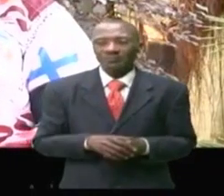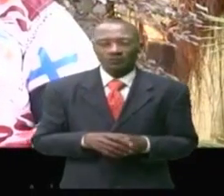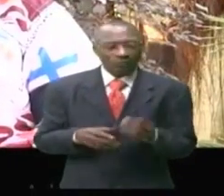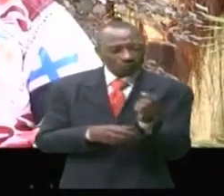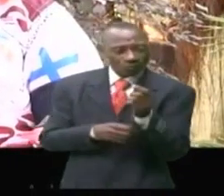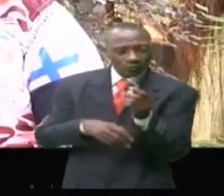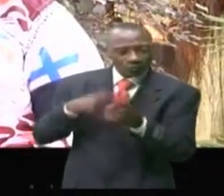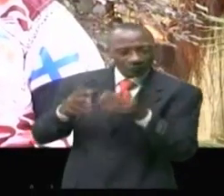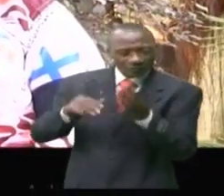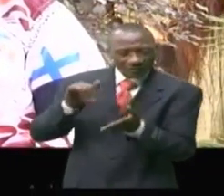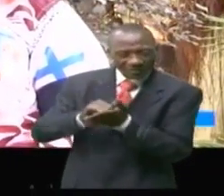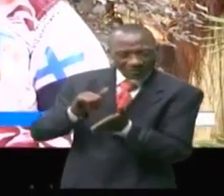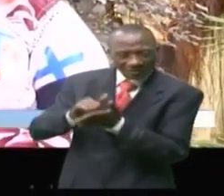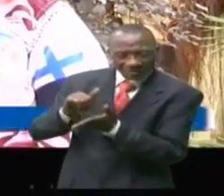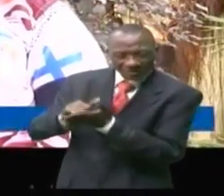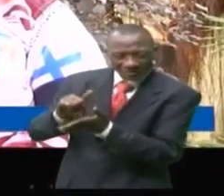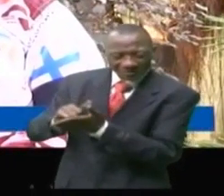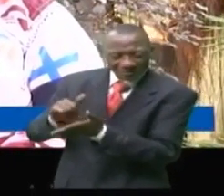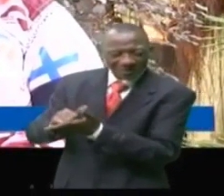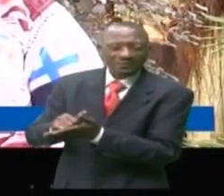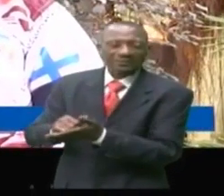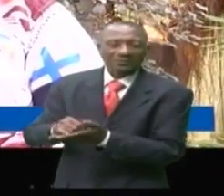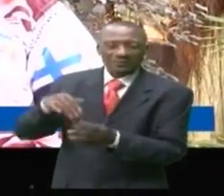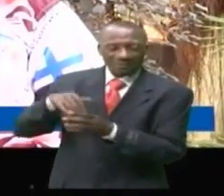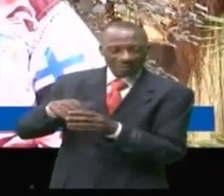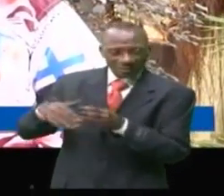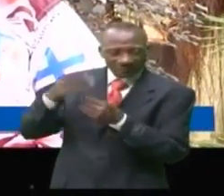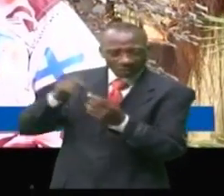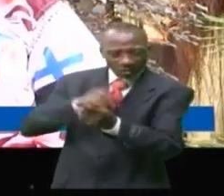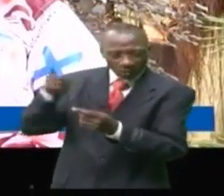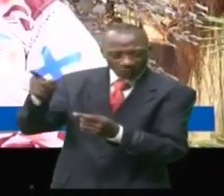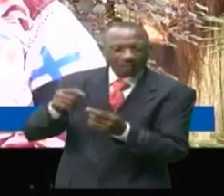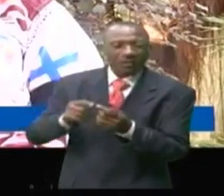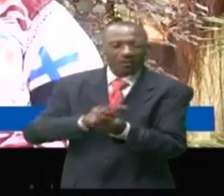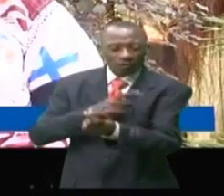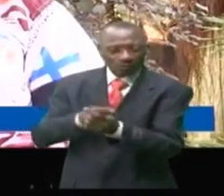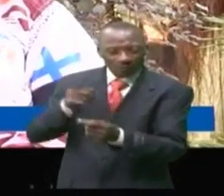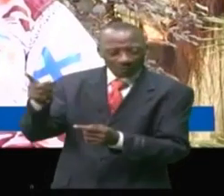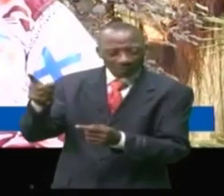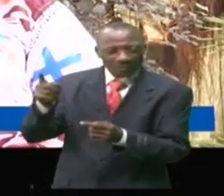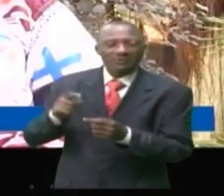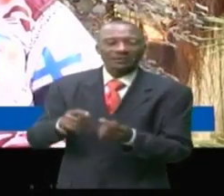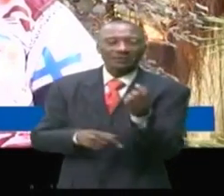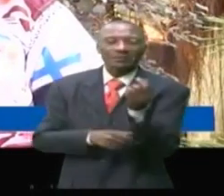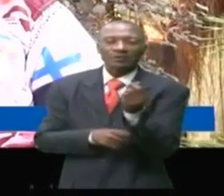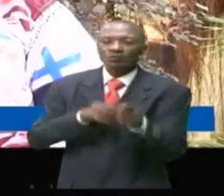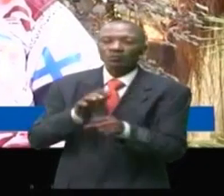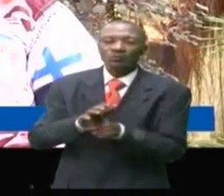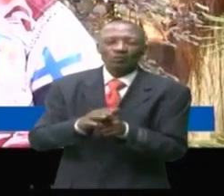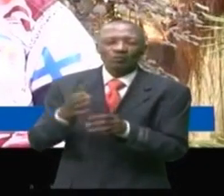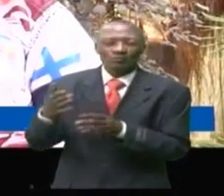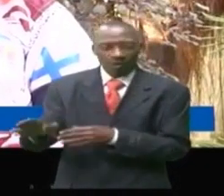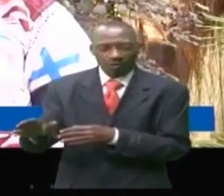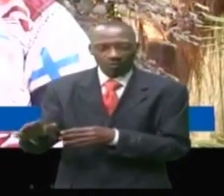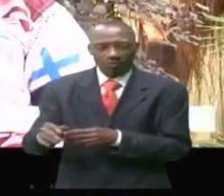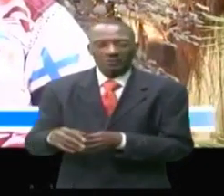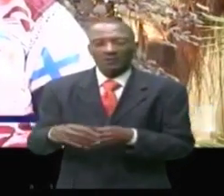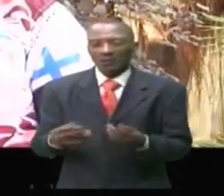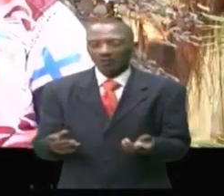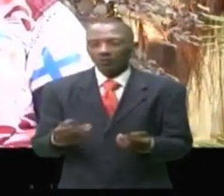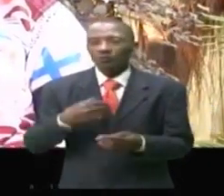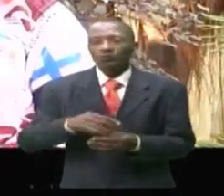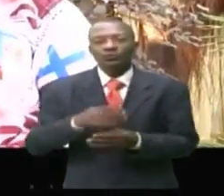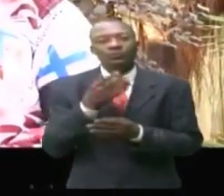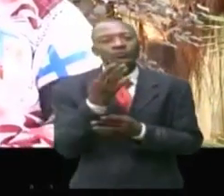un deuil national de 10 jours sur toute l'étendue du territoire national.